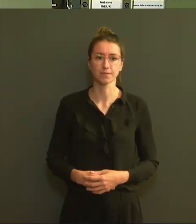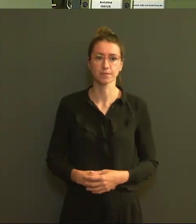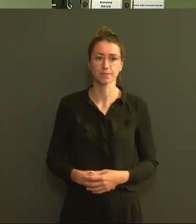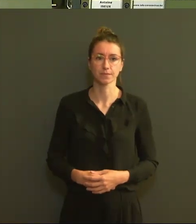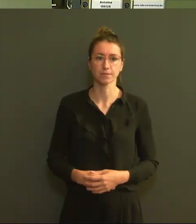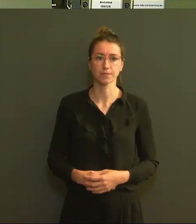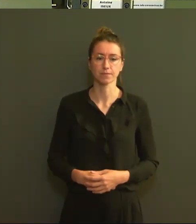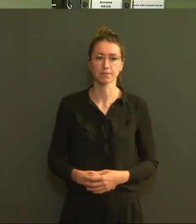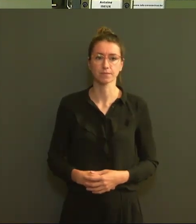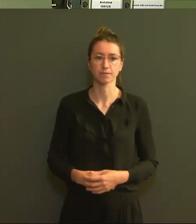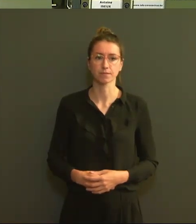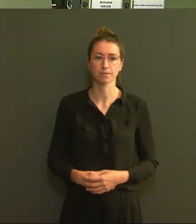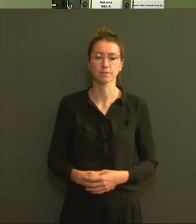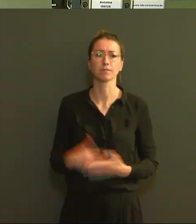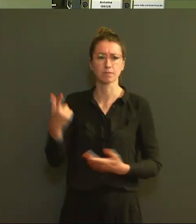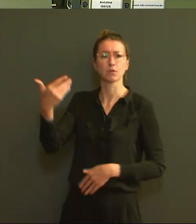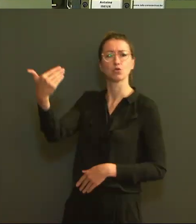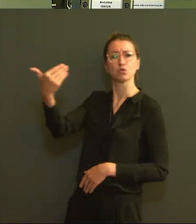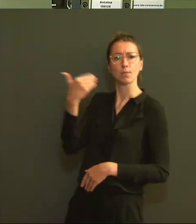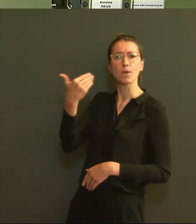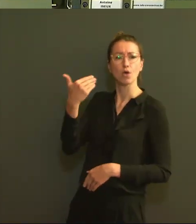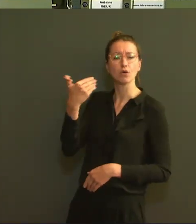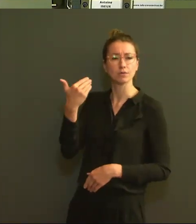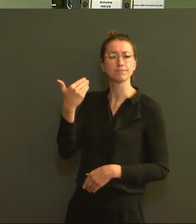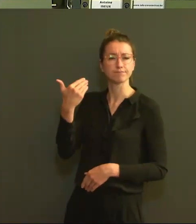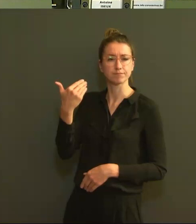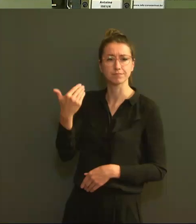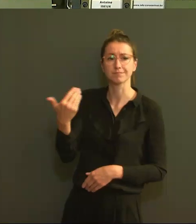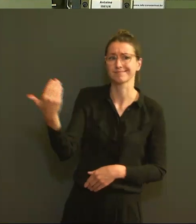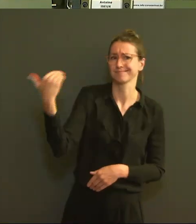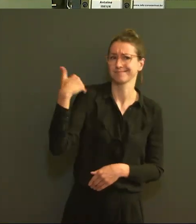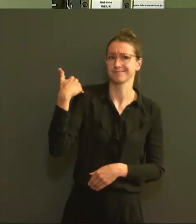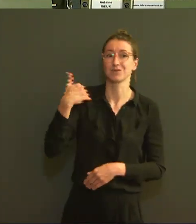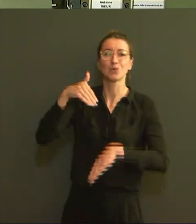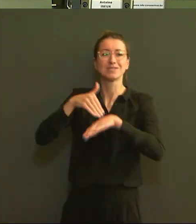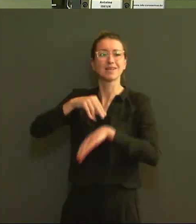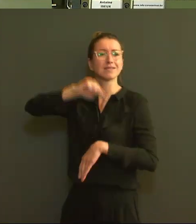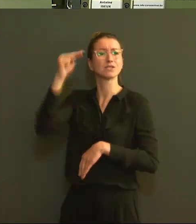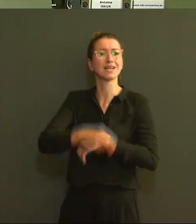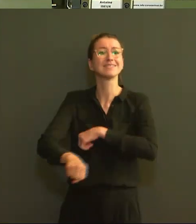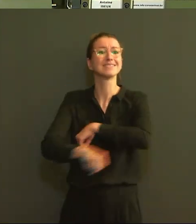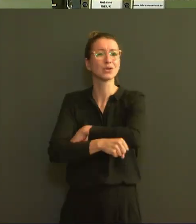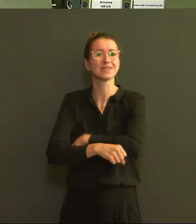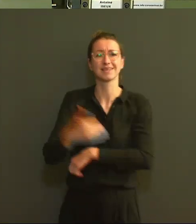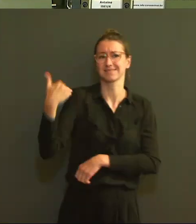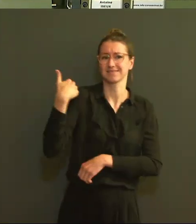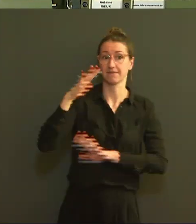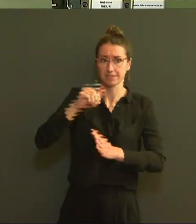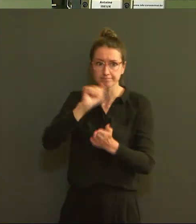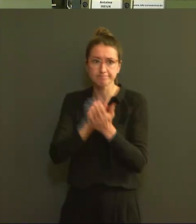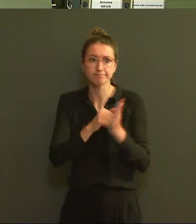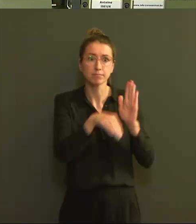Dans quelle mesure peut-on voir un effet des mesures prises par le dernier Conseil national de sécurité sur la courbe de l'épidémie?